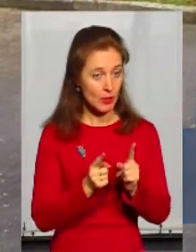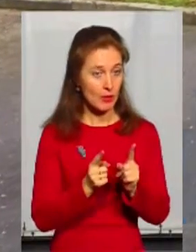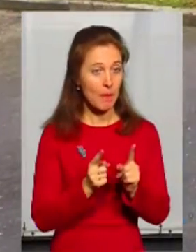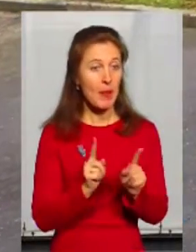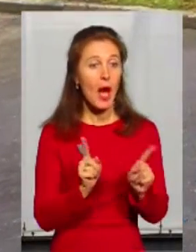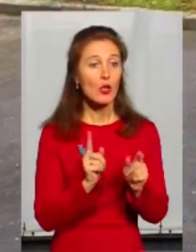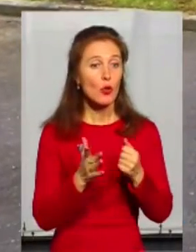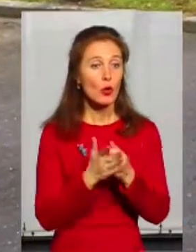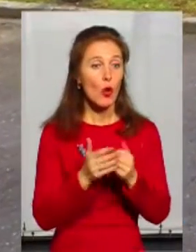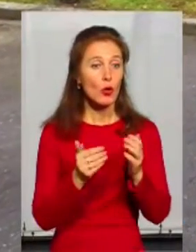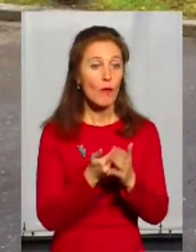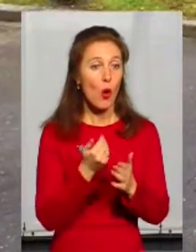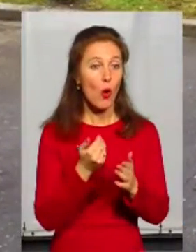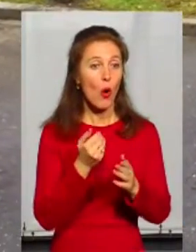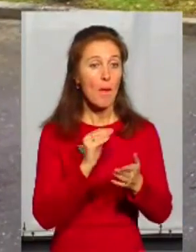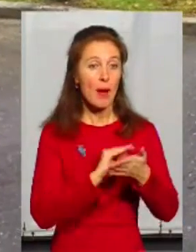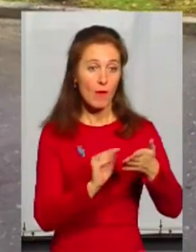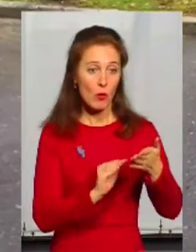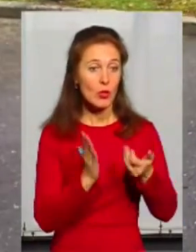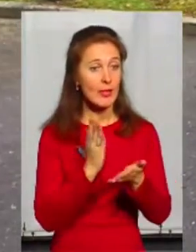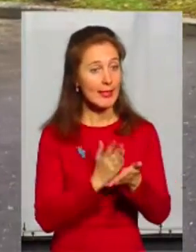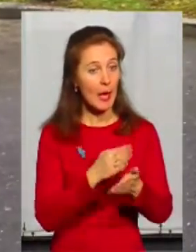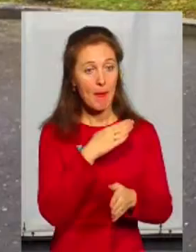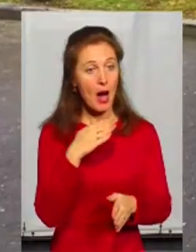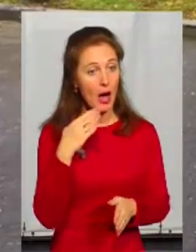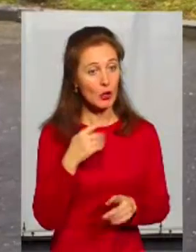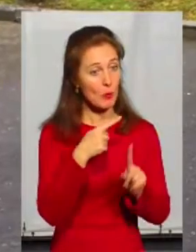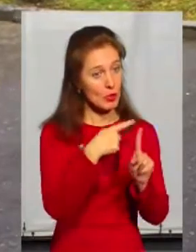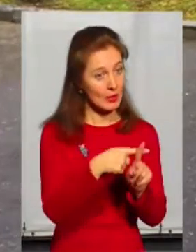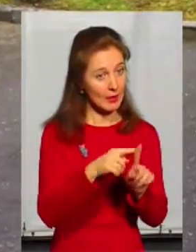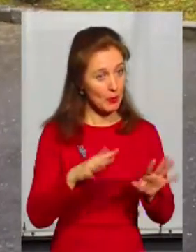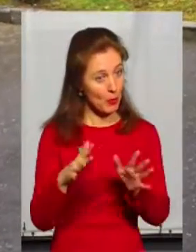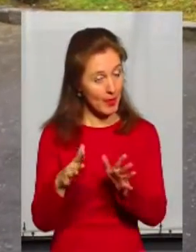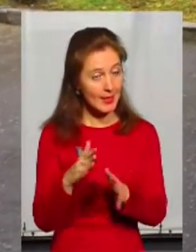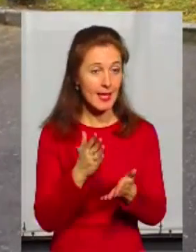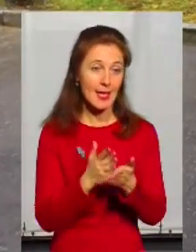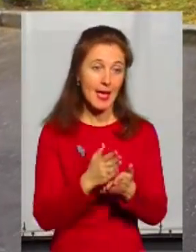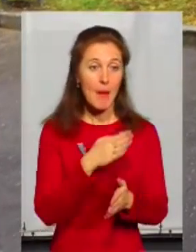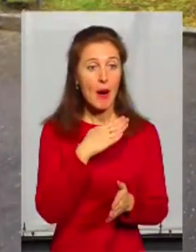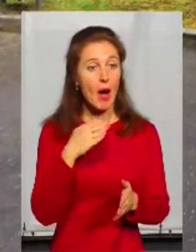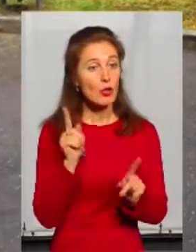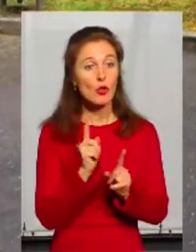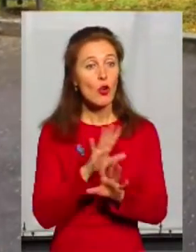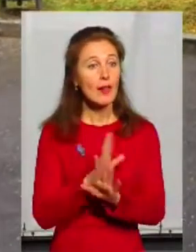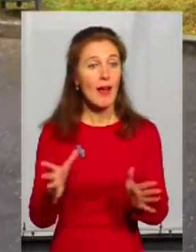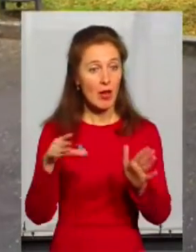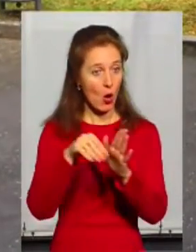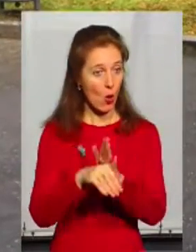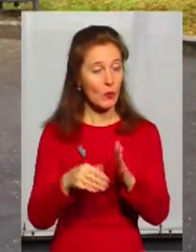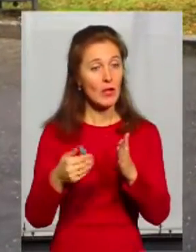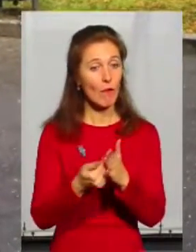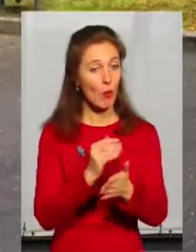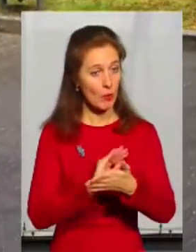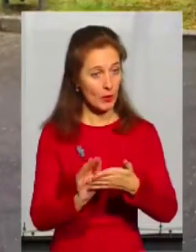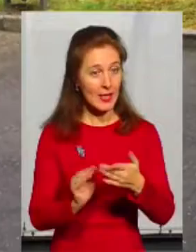правопису, є багато там позитивних моментів, але багато чого, я вважаю, також що не враховано в новому правописі. Тобто це